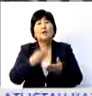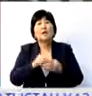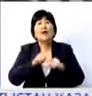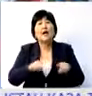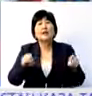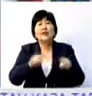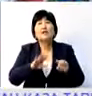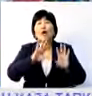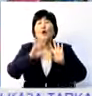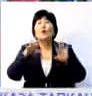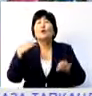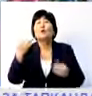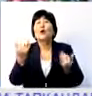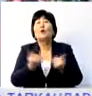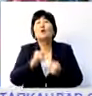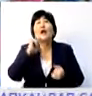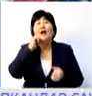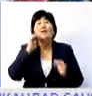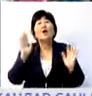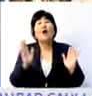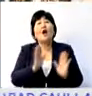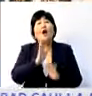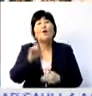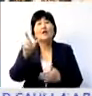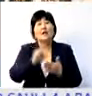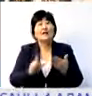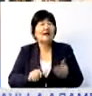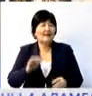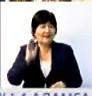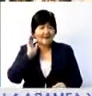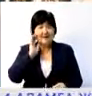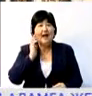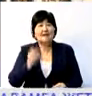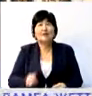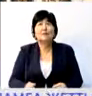насихаттаған көрмені тамашалаған қонақтар әжелердің әуелеген әнін тыңдады.